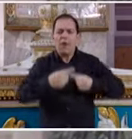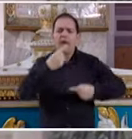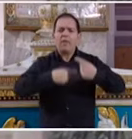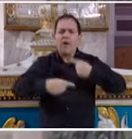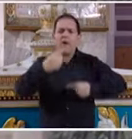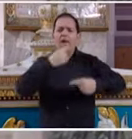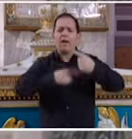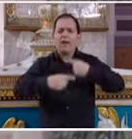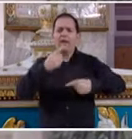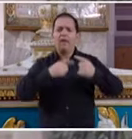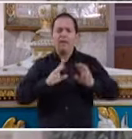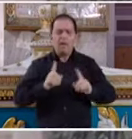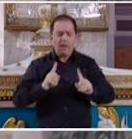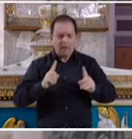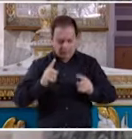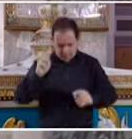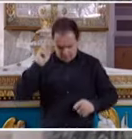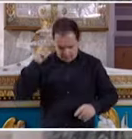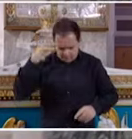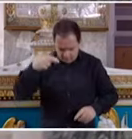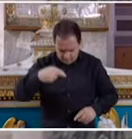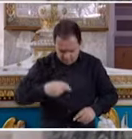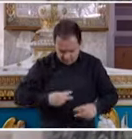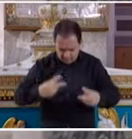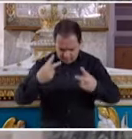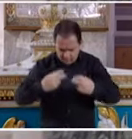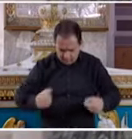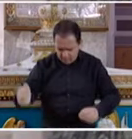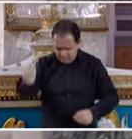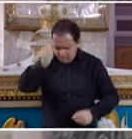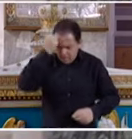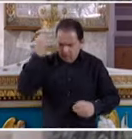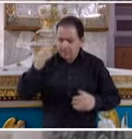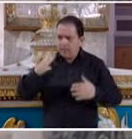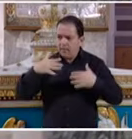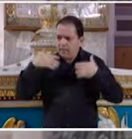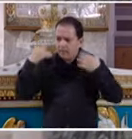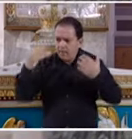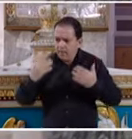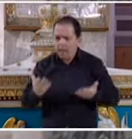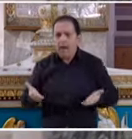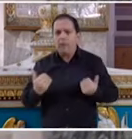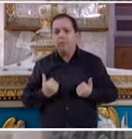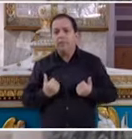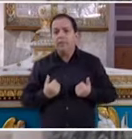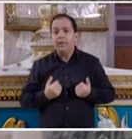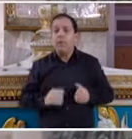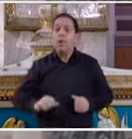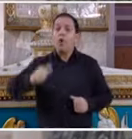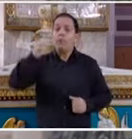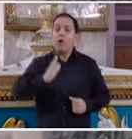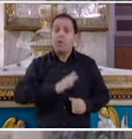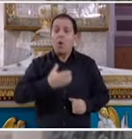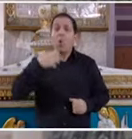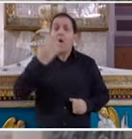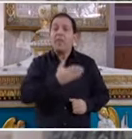και όχι της επιγνώσεως, της ταπεινοφροσύνης και της μετανοίας. Ο πρώτος άνθρωπος χωικός, όπως και